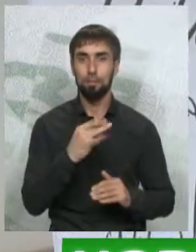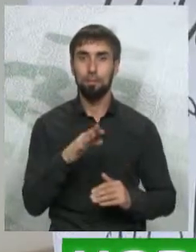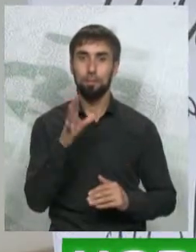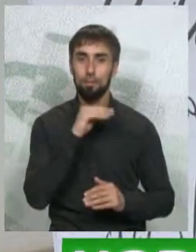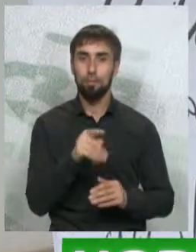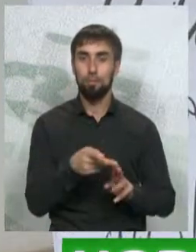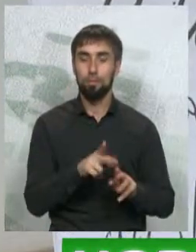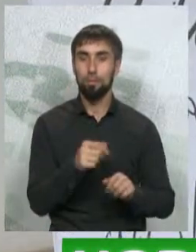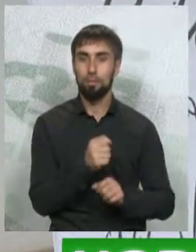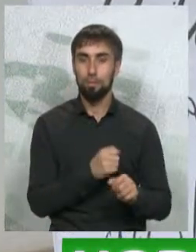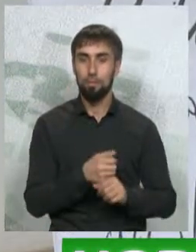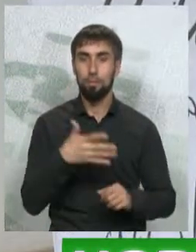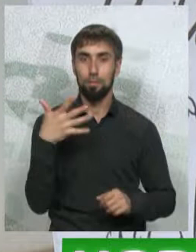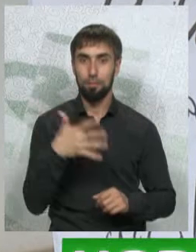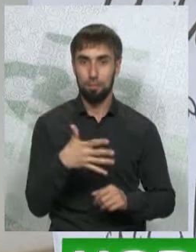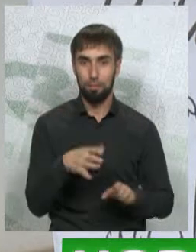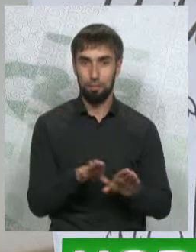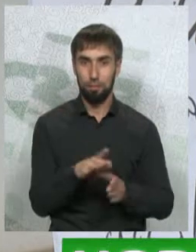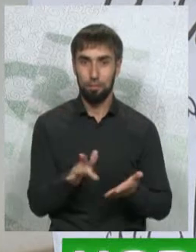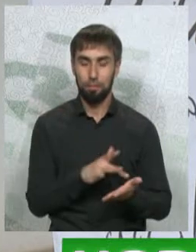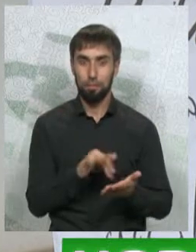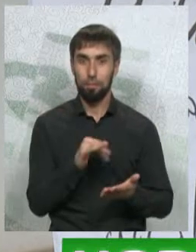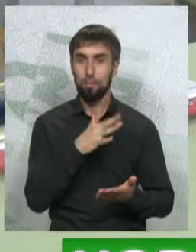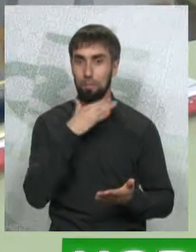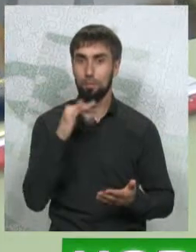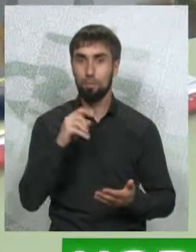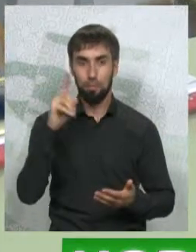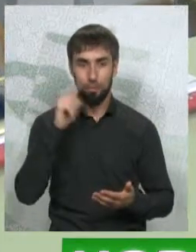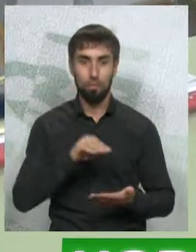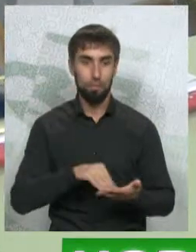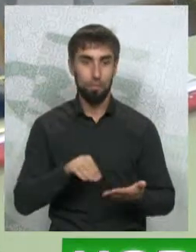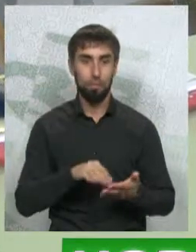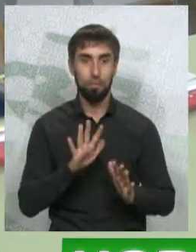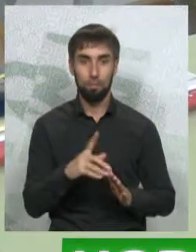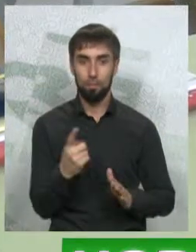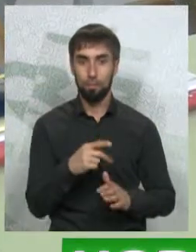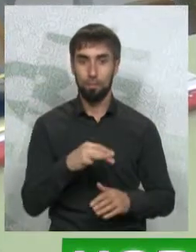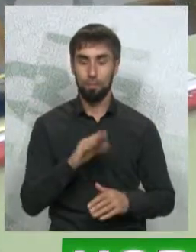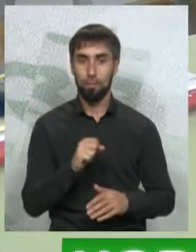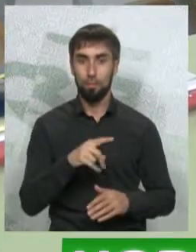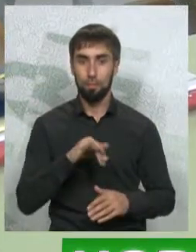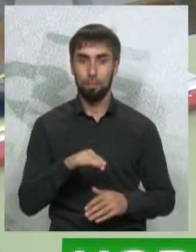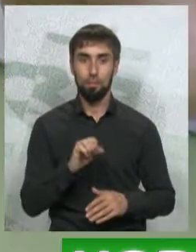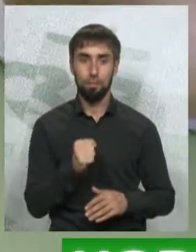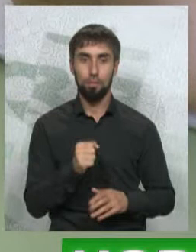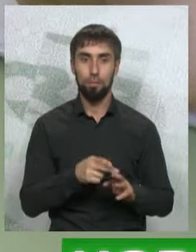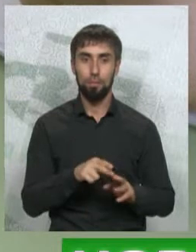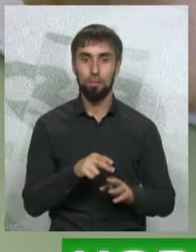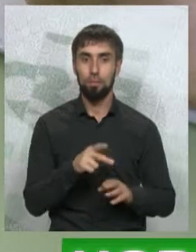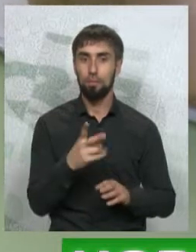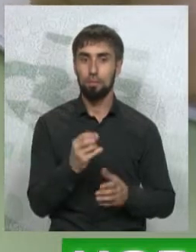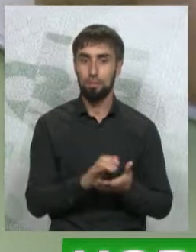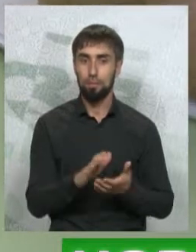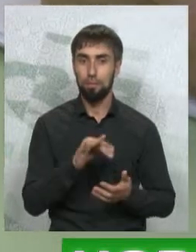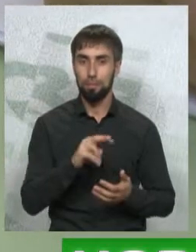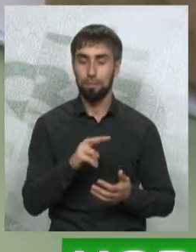удалось выпустить более 5000 экземпляров. И хотя многие умеют писать только пару первых букв алфавита, обводить не совсем знакомые